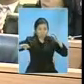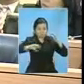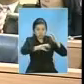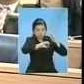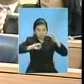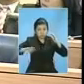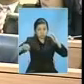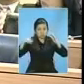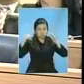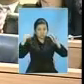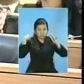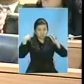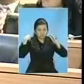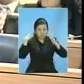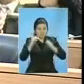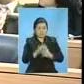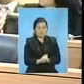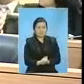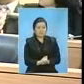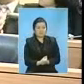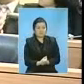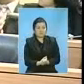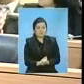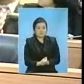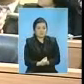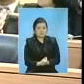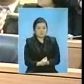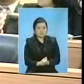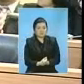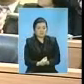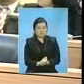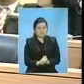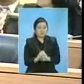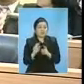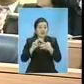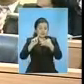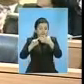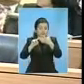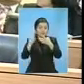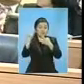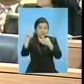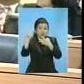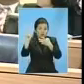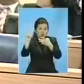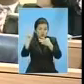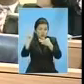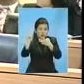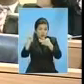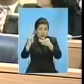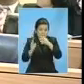จากเพลิงไหม้นั้น 2. เราไม่เติมเชื้อ